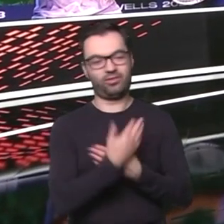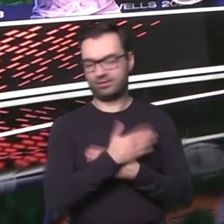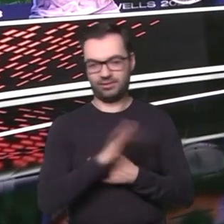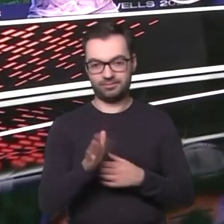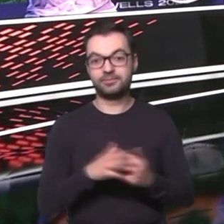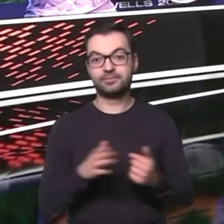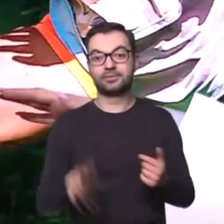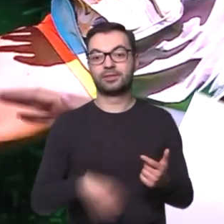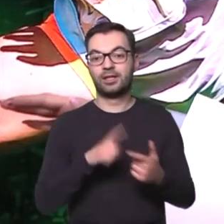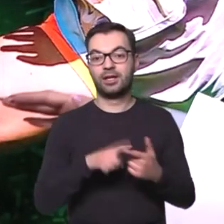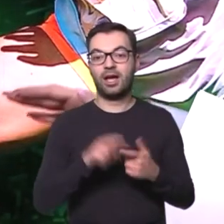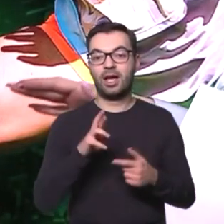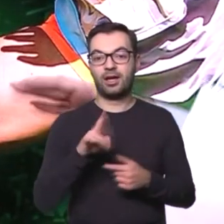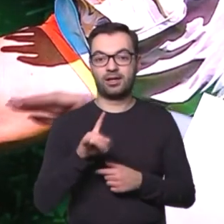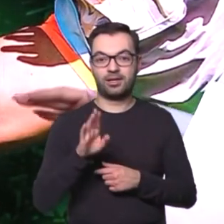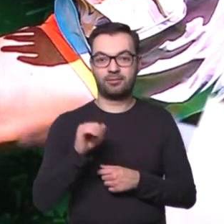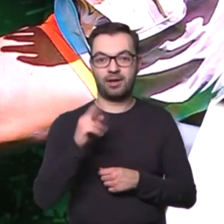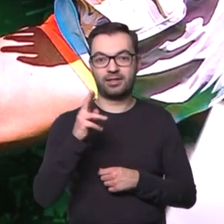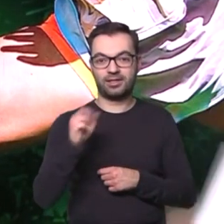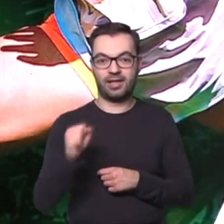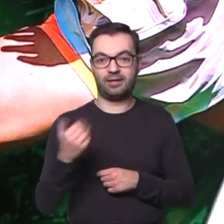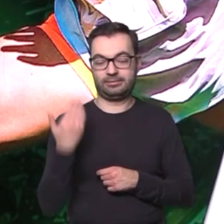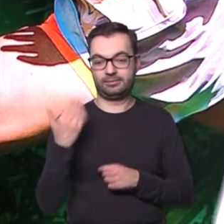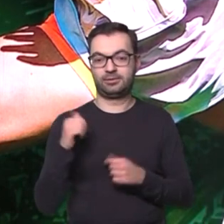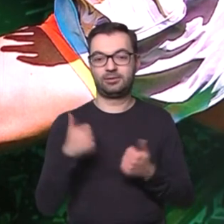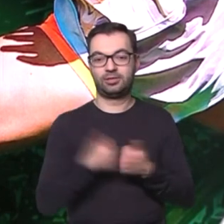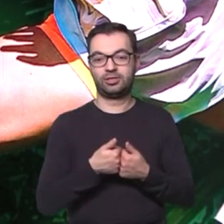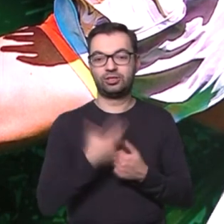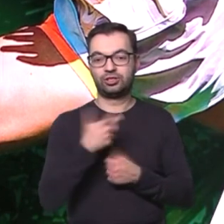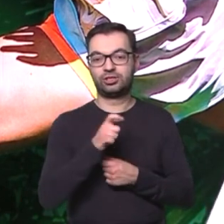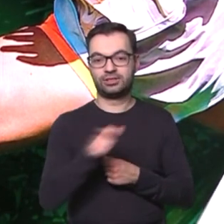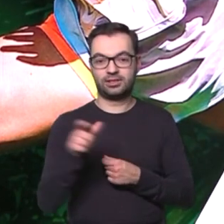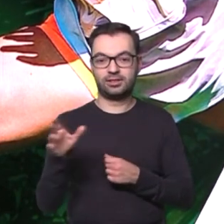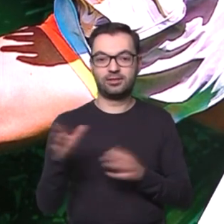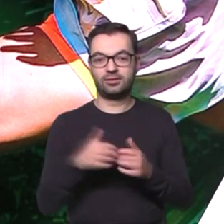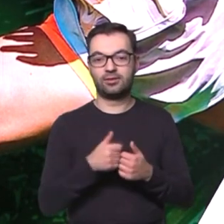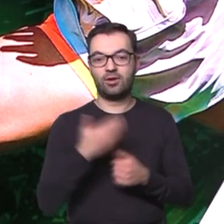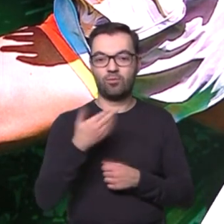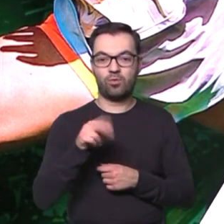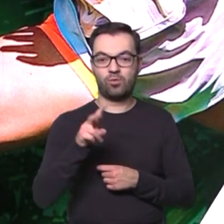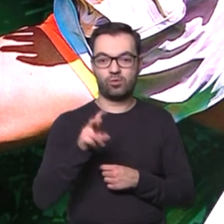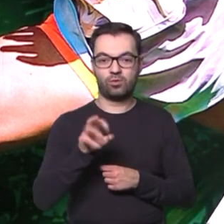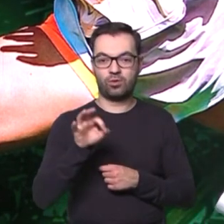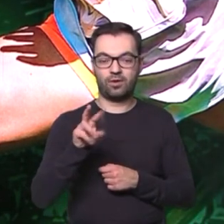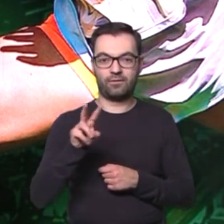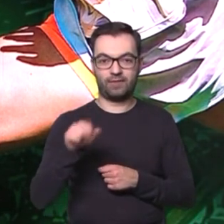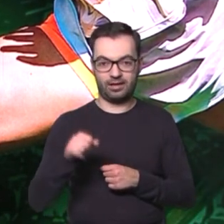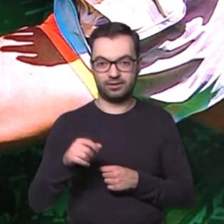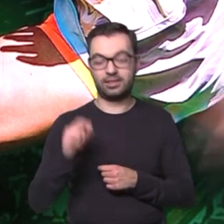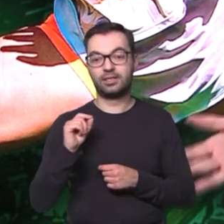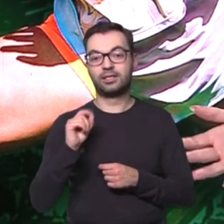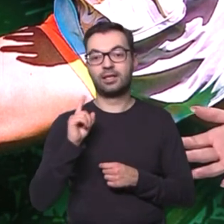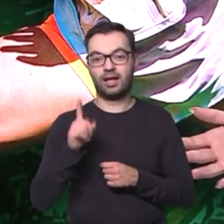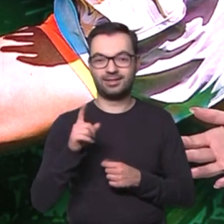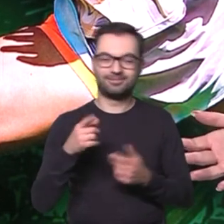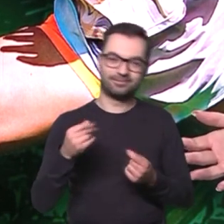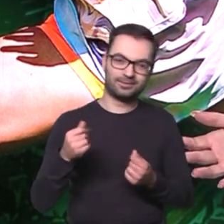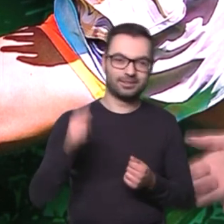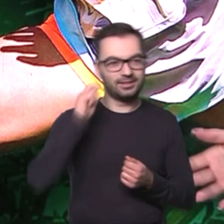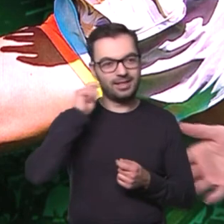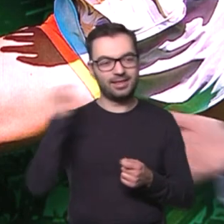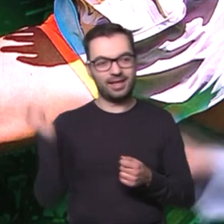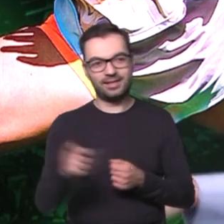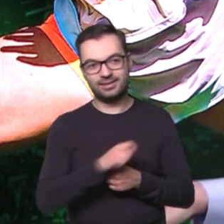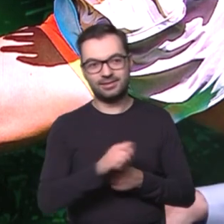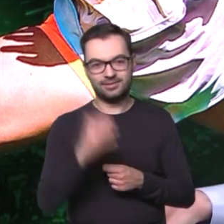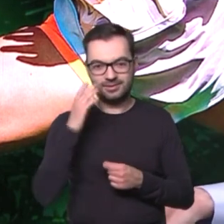elemencie. Rybakina jest po spotkaniu trzysetowym z Karoliną Muchową, natomiast no, jest to taka tenisistka, jak